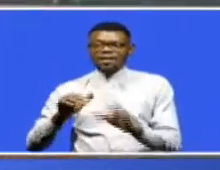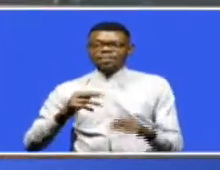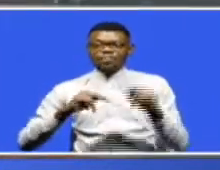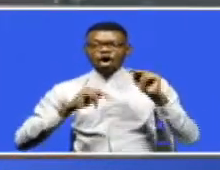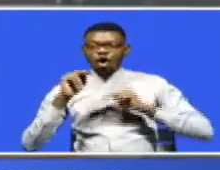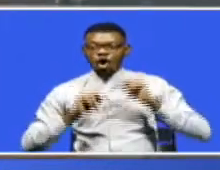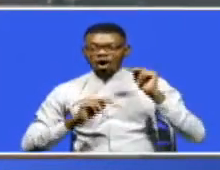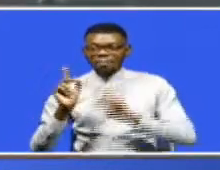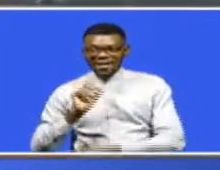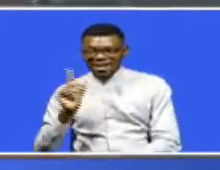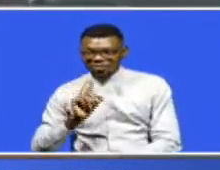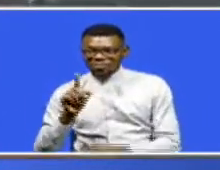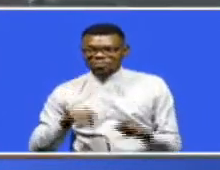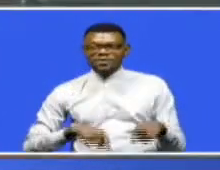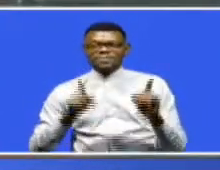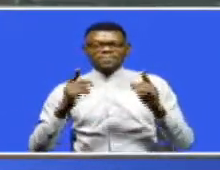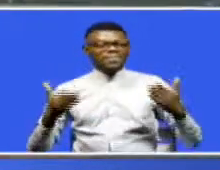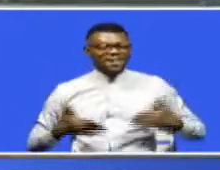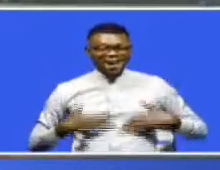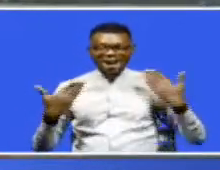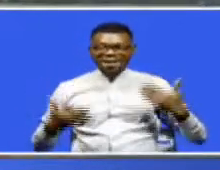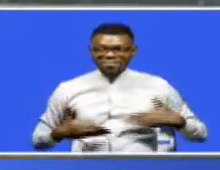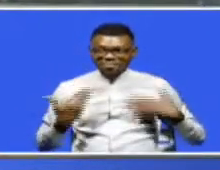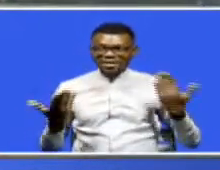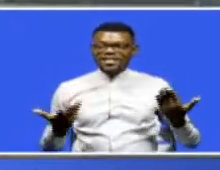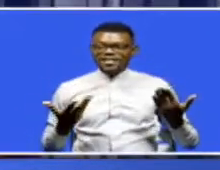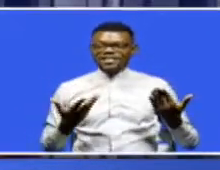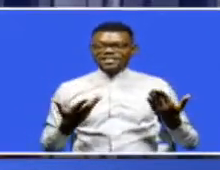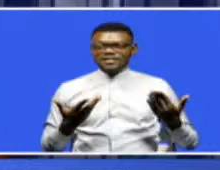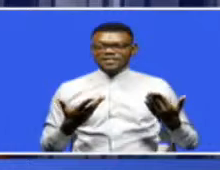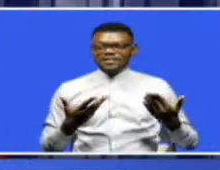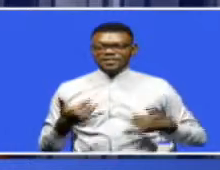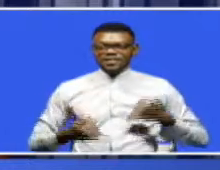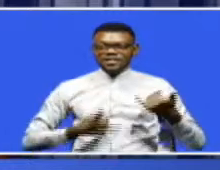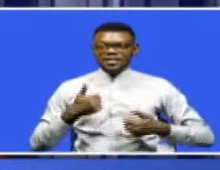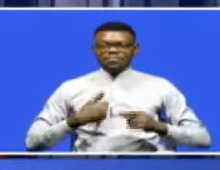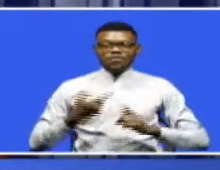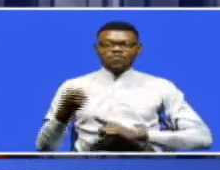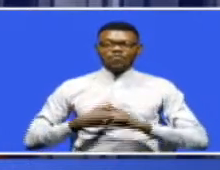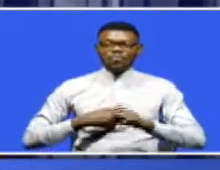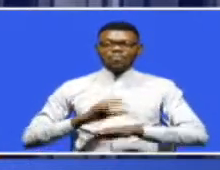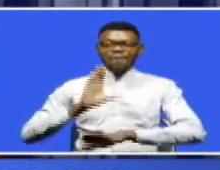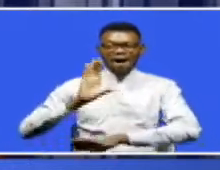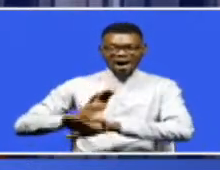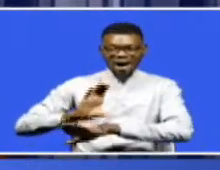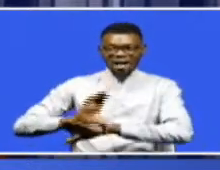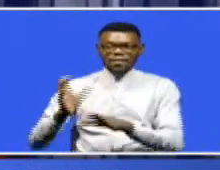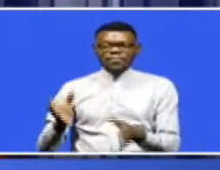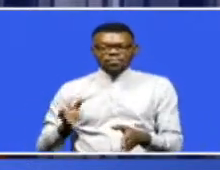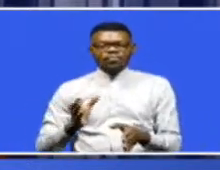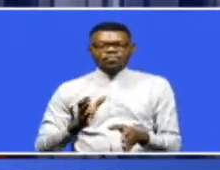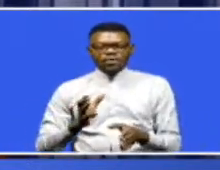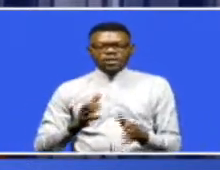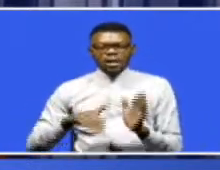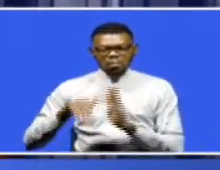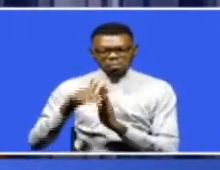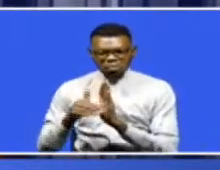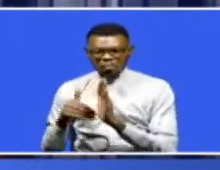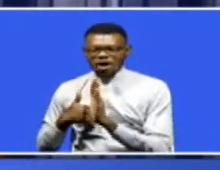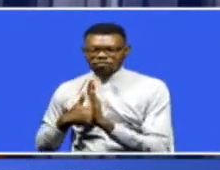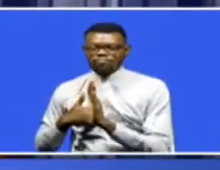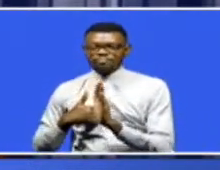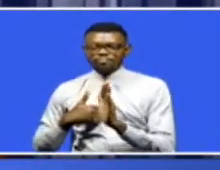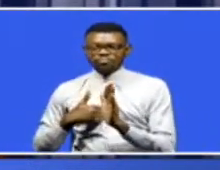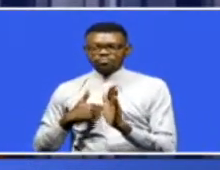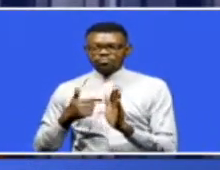jijini, pole pole anafurahia chamcha chake. Please, like now I'm from church and I have some errands to run, so now